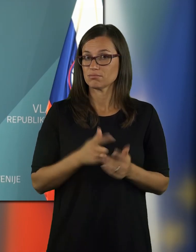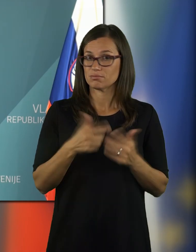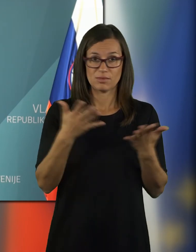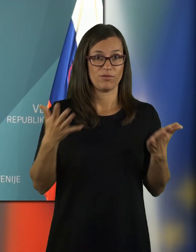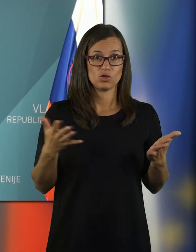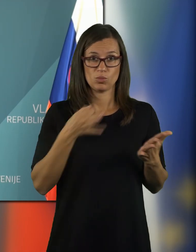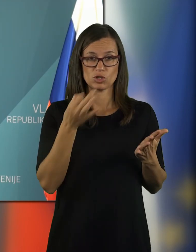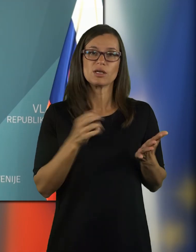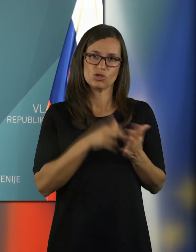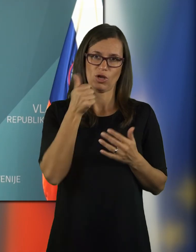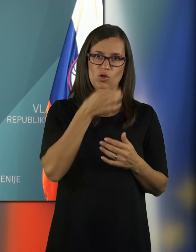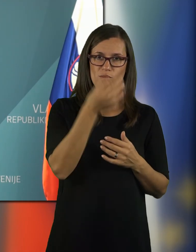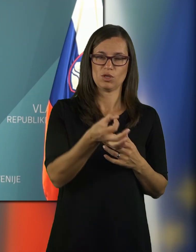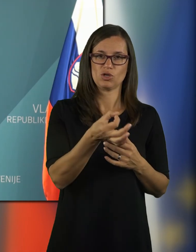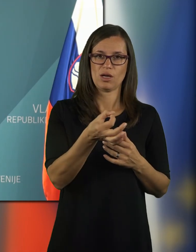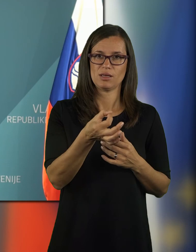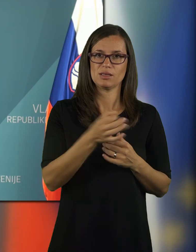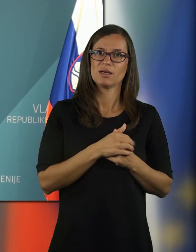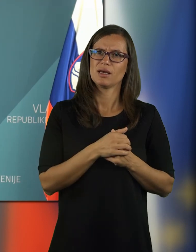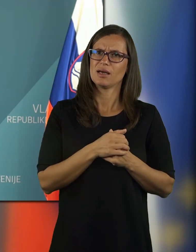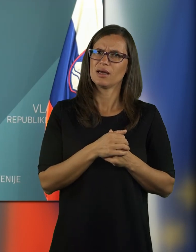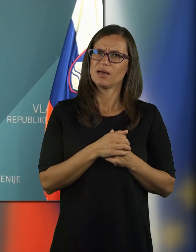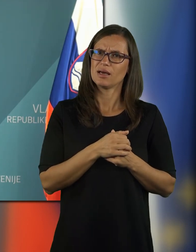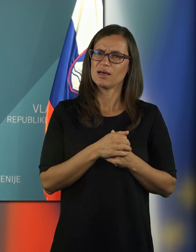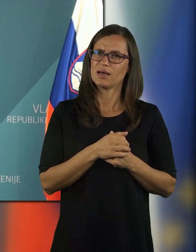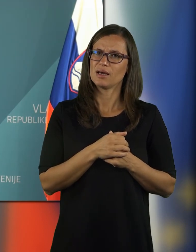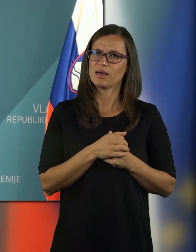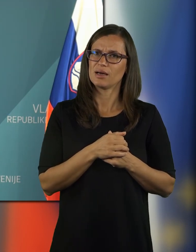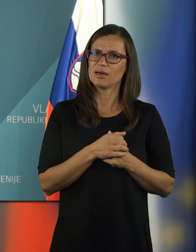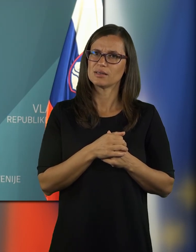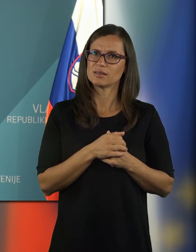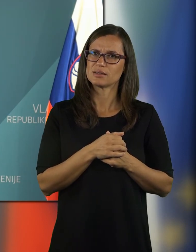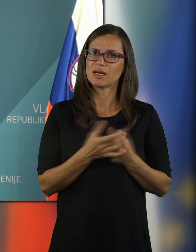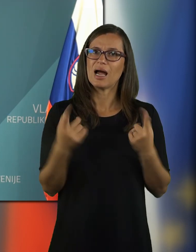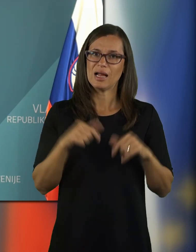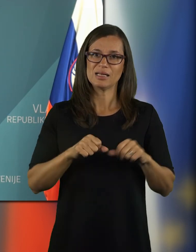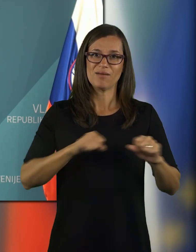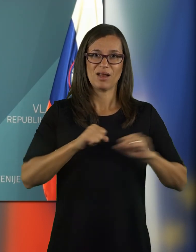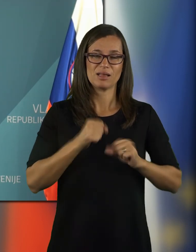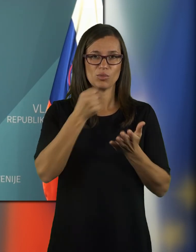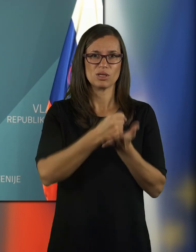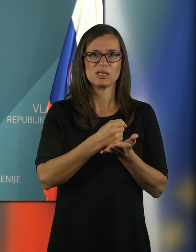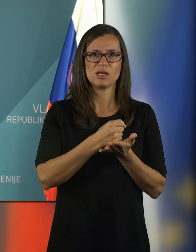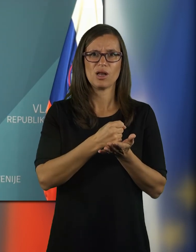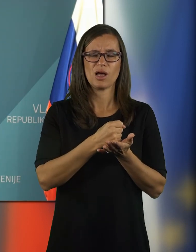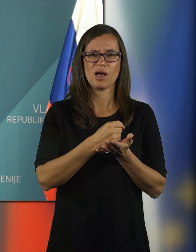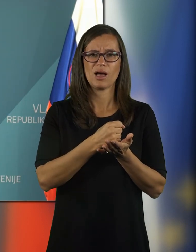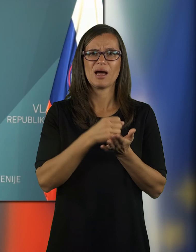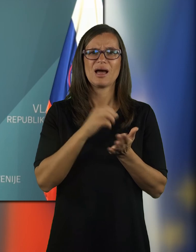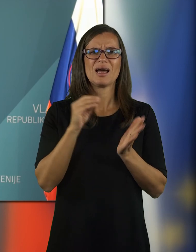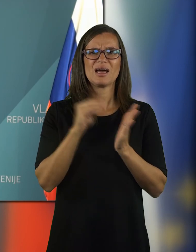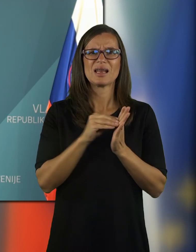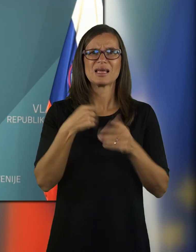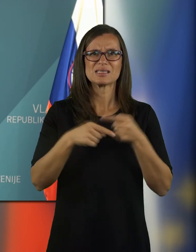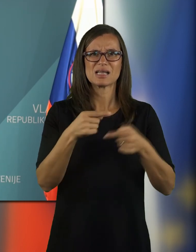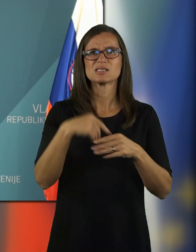Če ni več vprašanj? Še eno vprašanje, a je vlada res danes potrdila strategijo registracije avtomobilov z